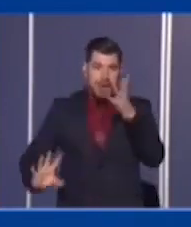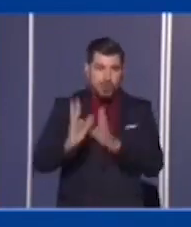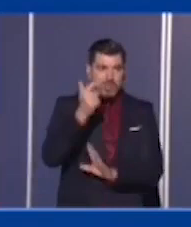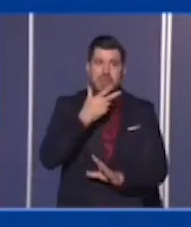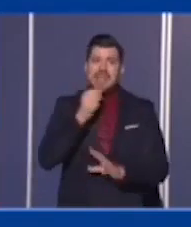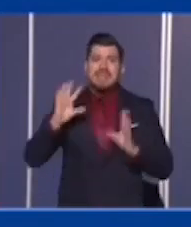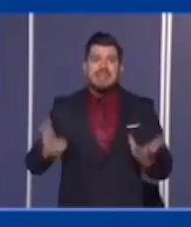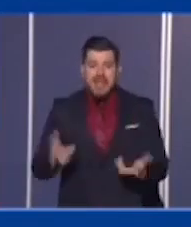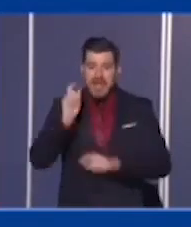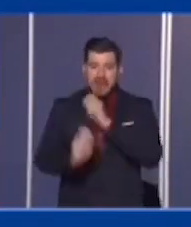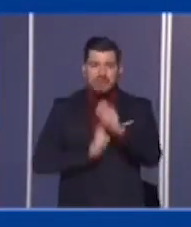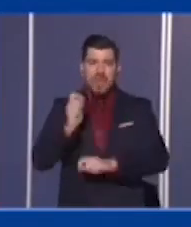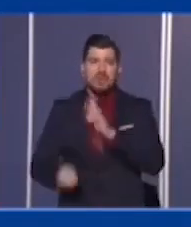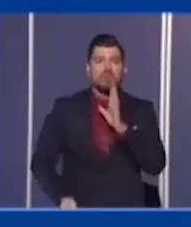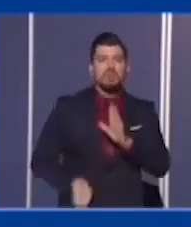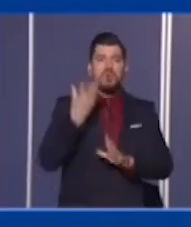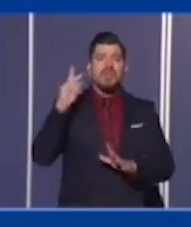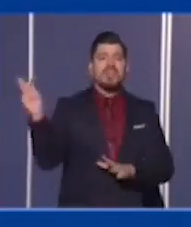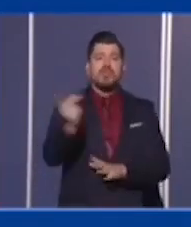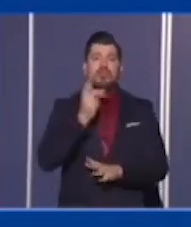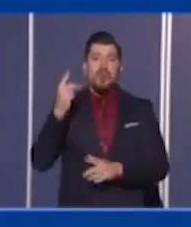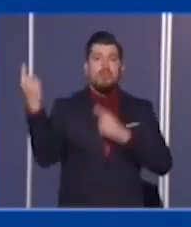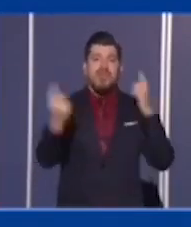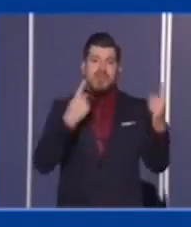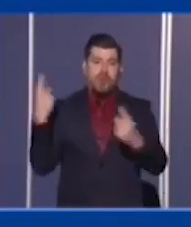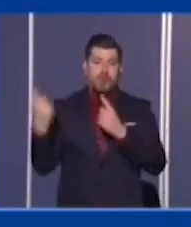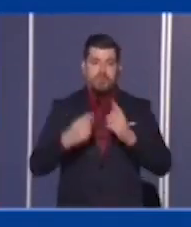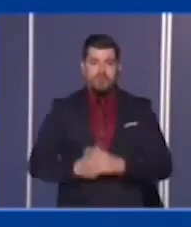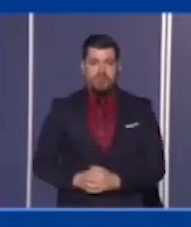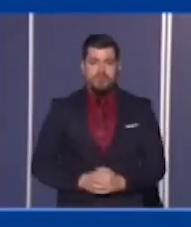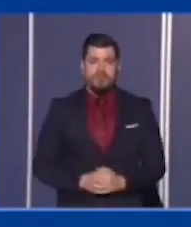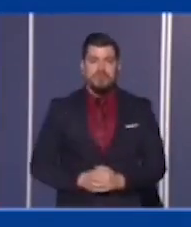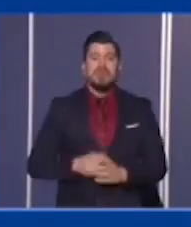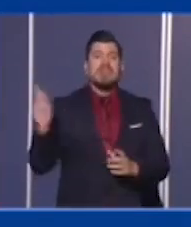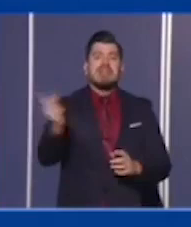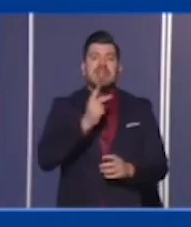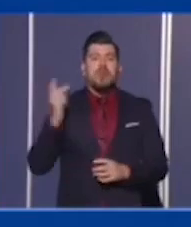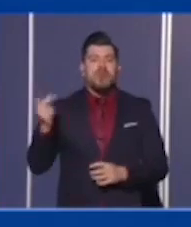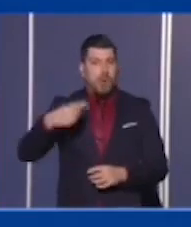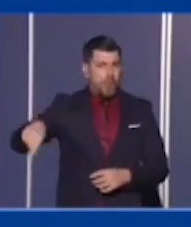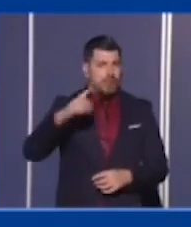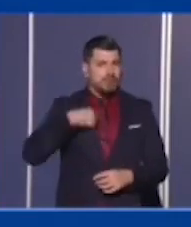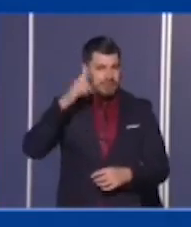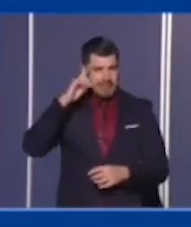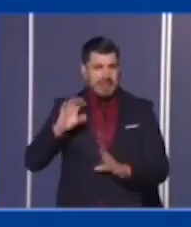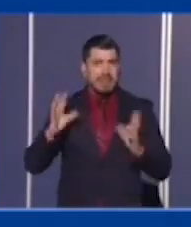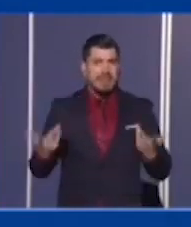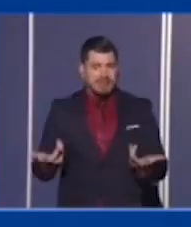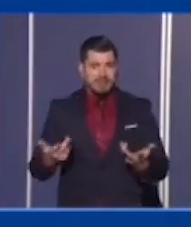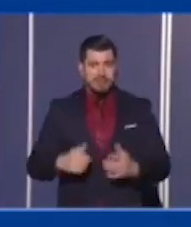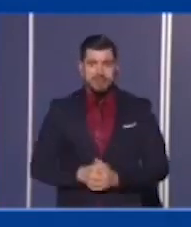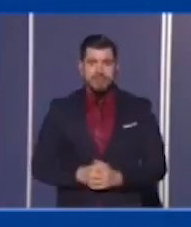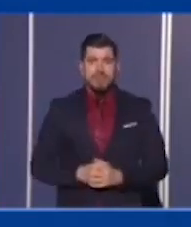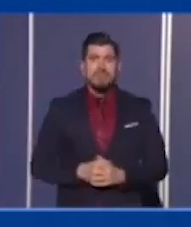ένα νέο κοινωνικό και οικονομικό περιβάλλον. Η κοινωνία, όπως γνωρίζετε, κινείται πλήρως στα δεδομένα